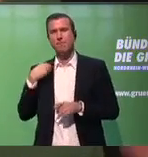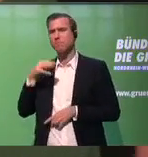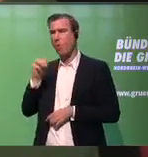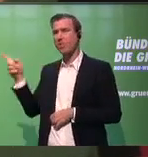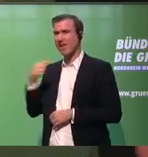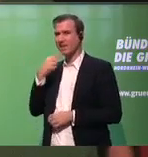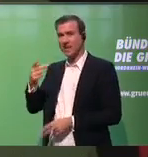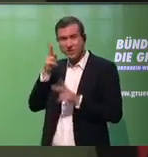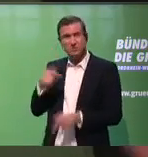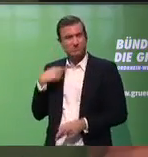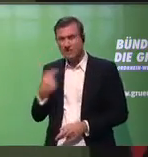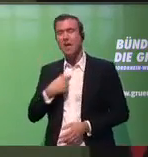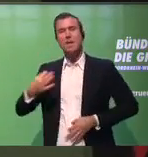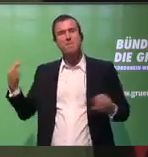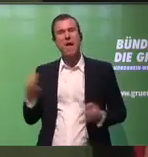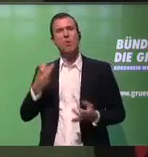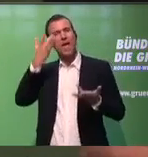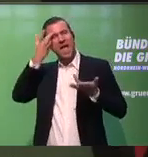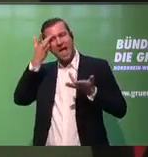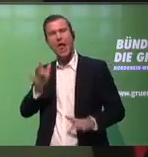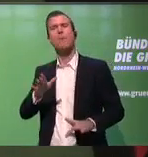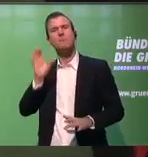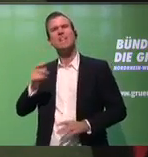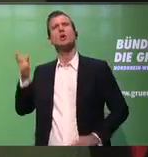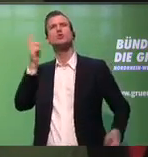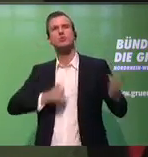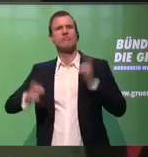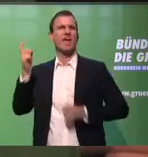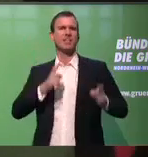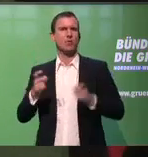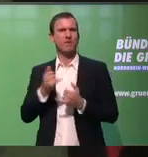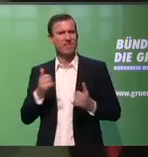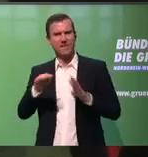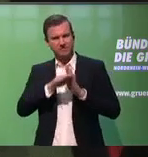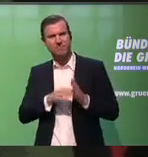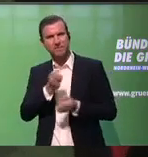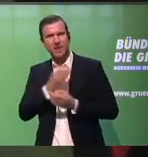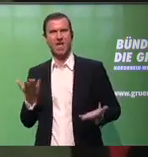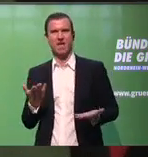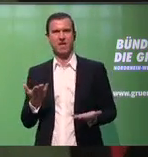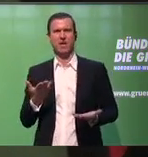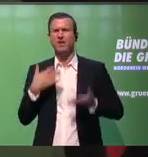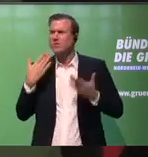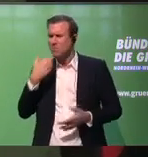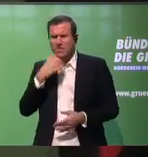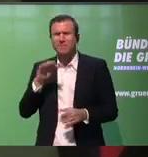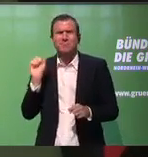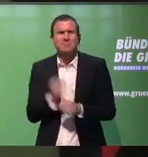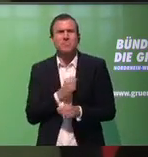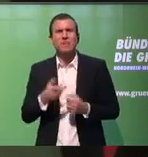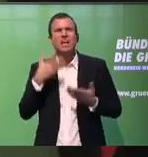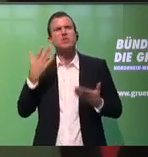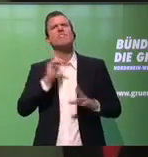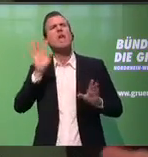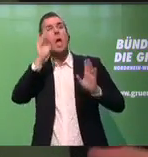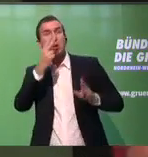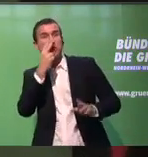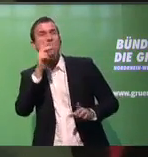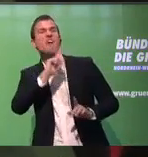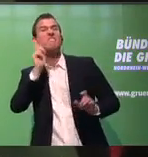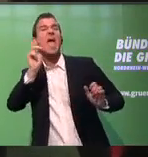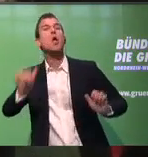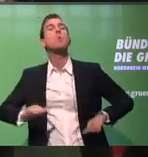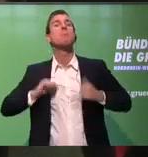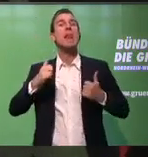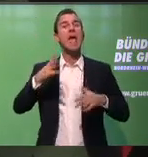hast, wir brauchen endlich legale Zuwanderungsmöglichkeiten. Es kann ja nicht sein, dass wir gerade so eine Art Survival of the Fittest Game